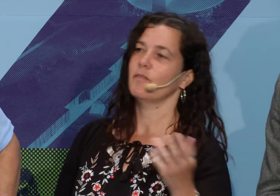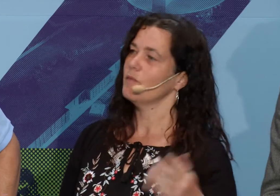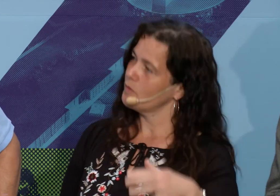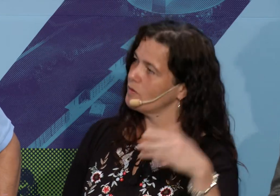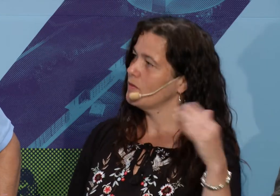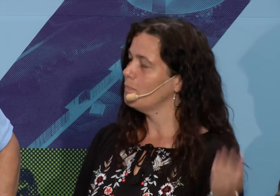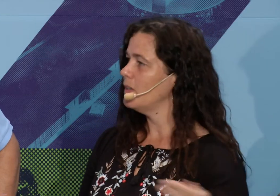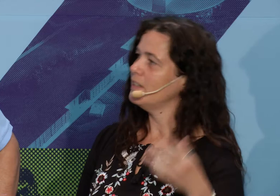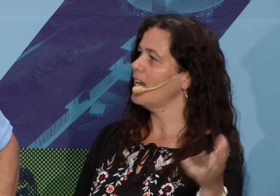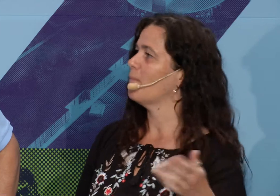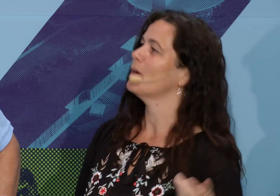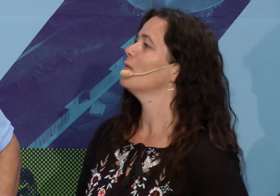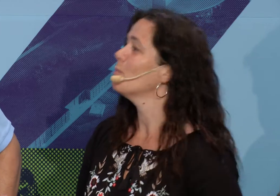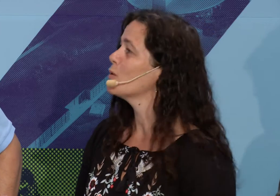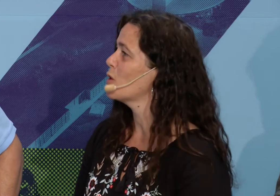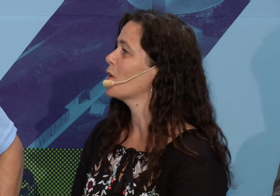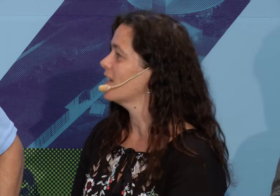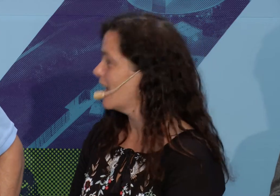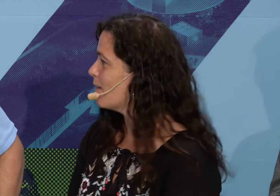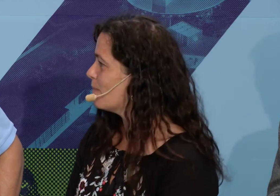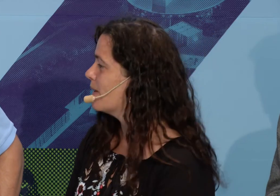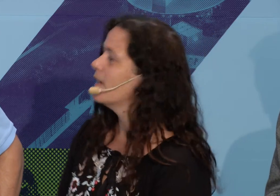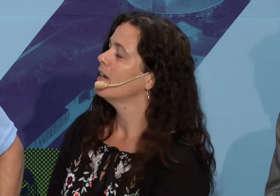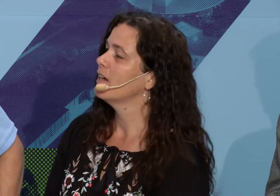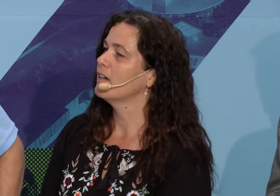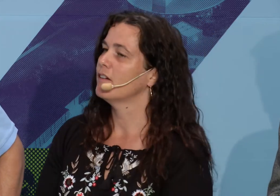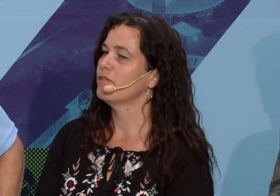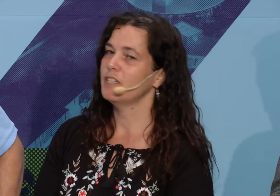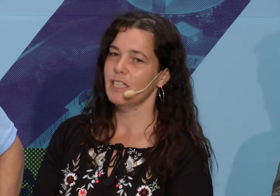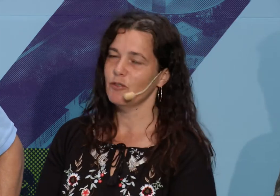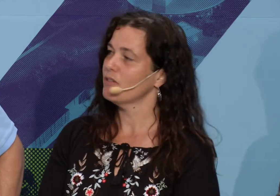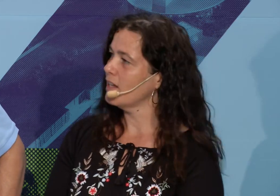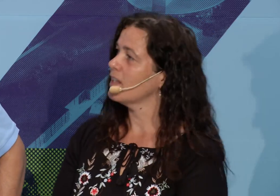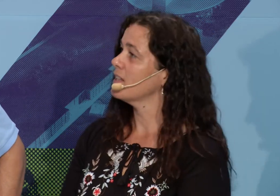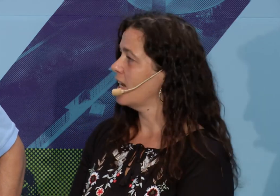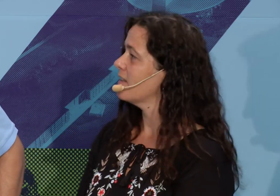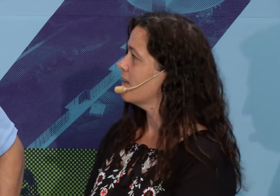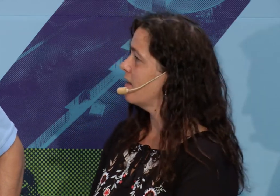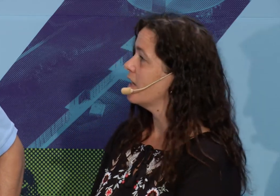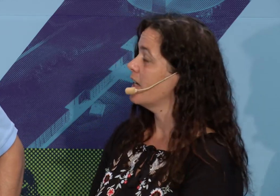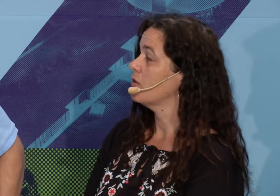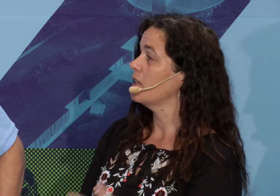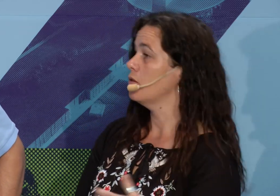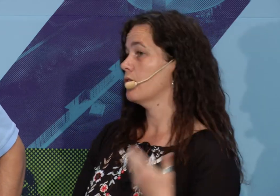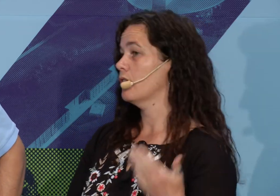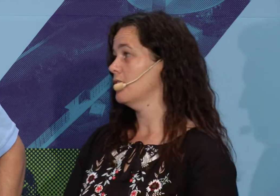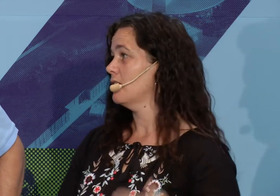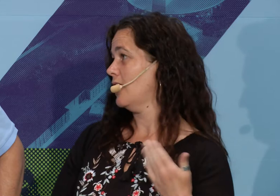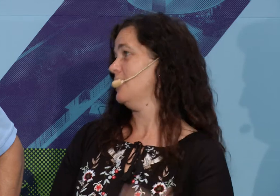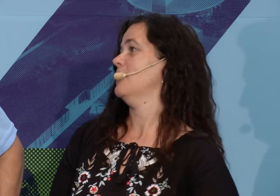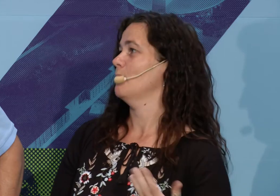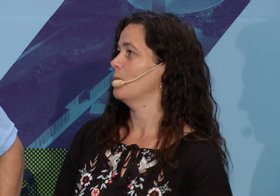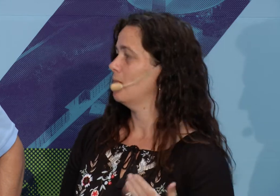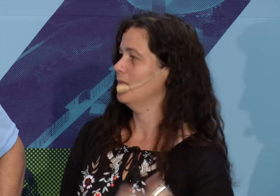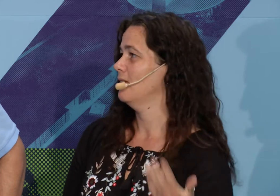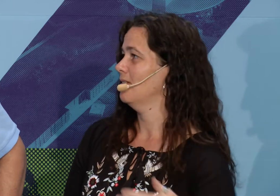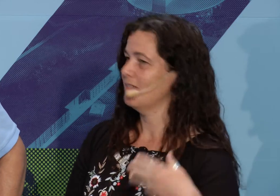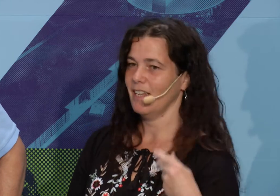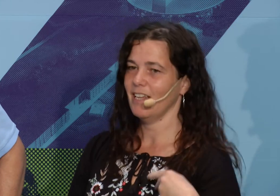kan hjälpa dem att söka hjälp. För det är ju inte alldeles lätt att navigera, och det är också ett